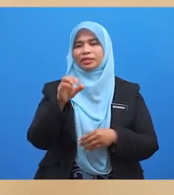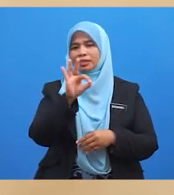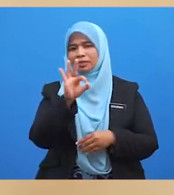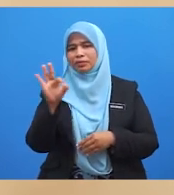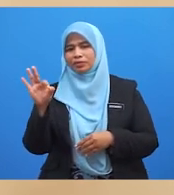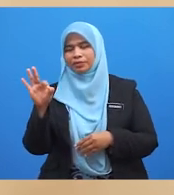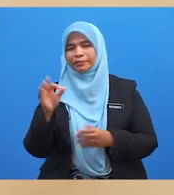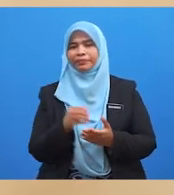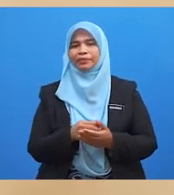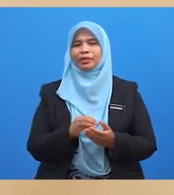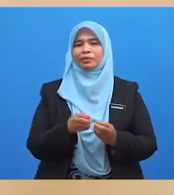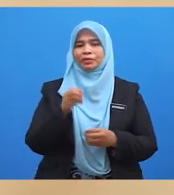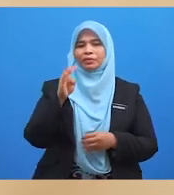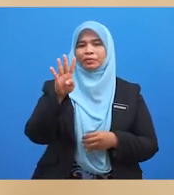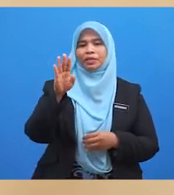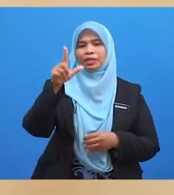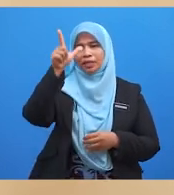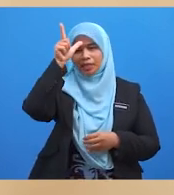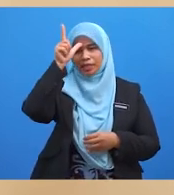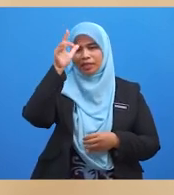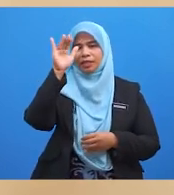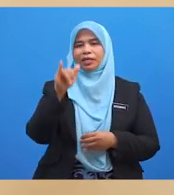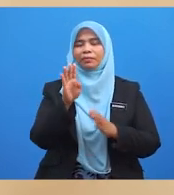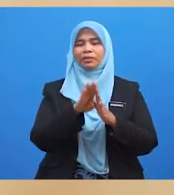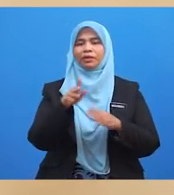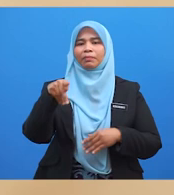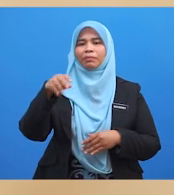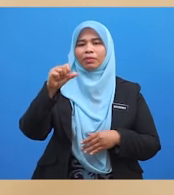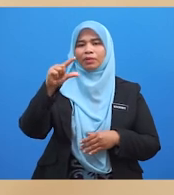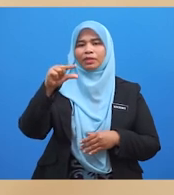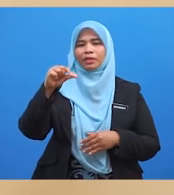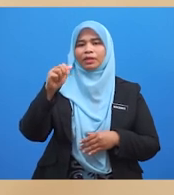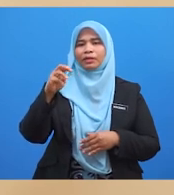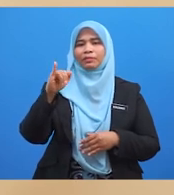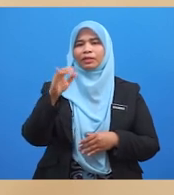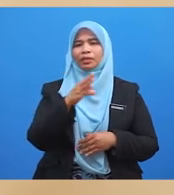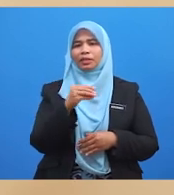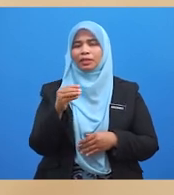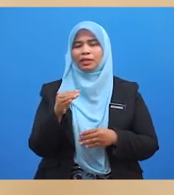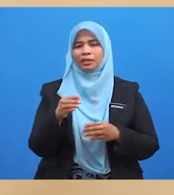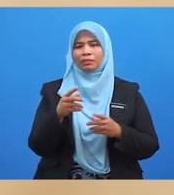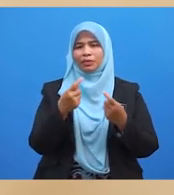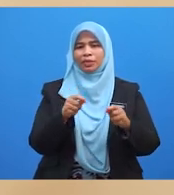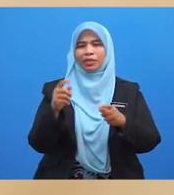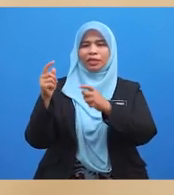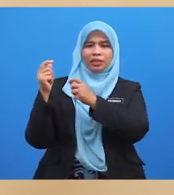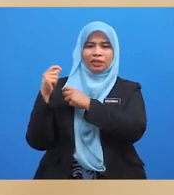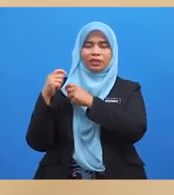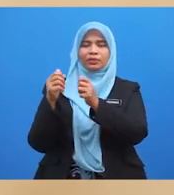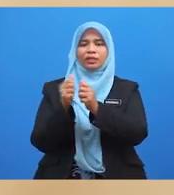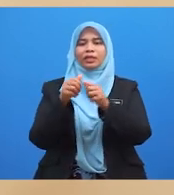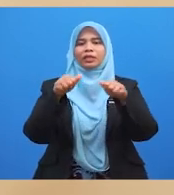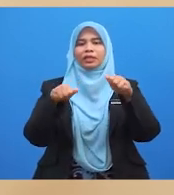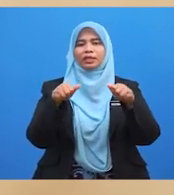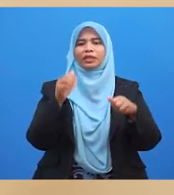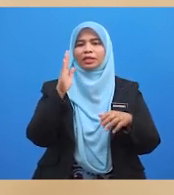keempat, lelaki yang berpoligami dan menunaikan tanggungjawab dengan adil akan dibalas tempat